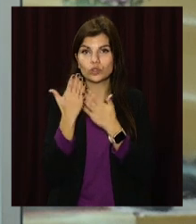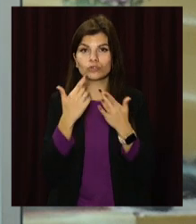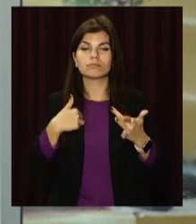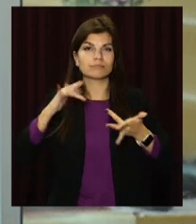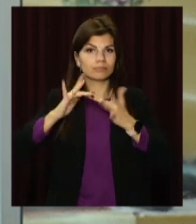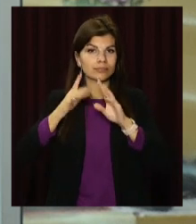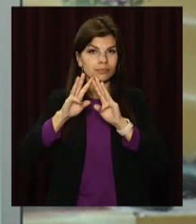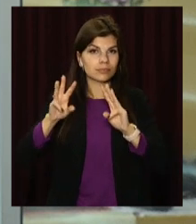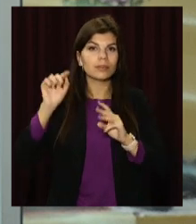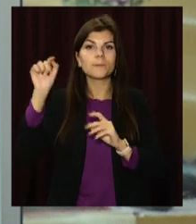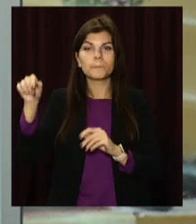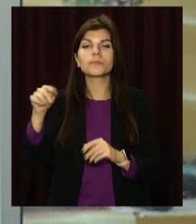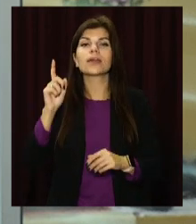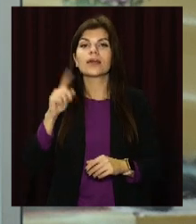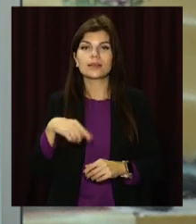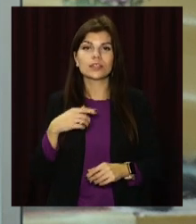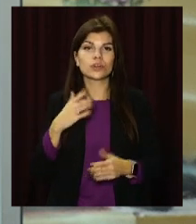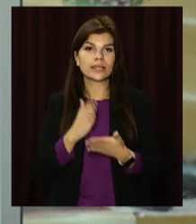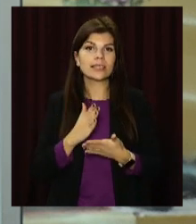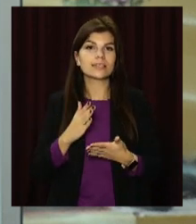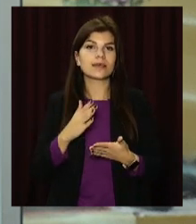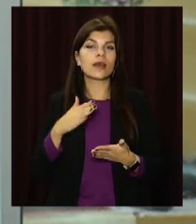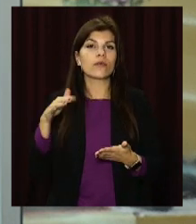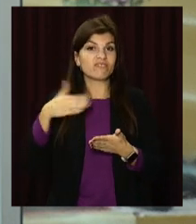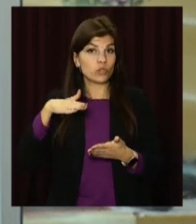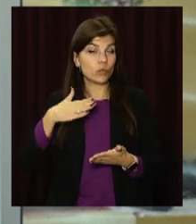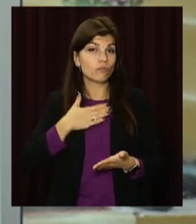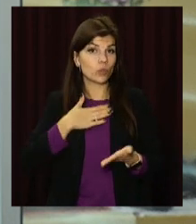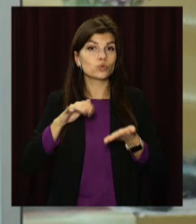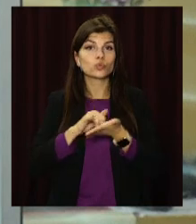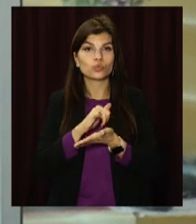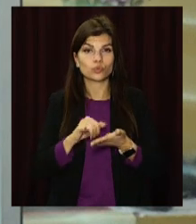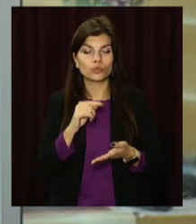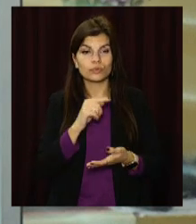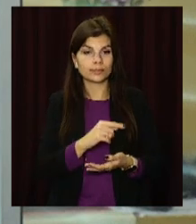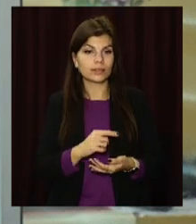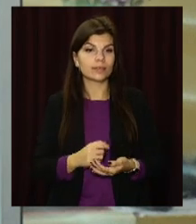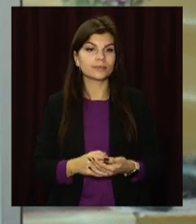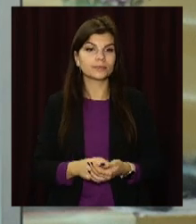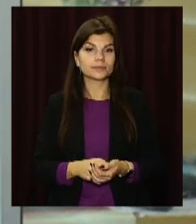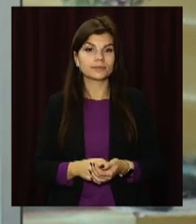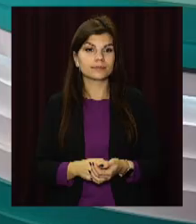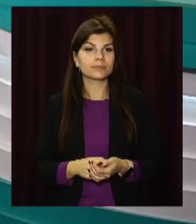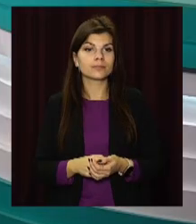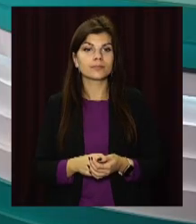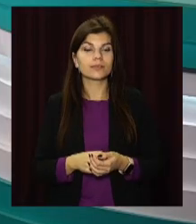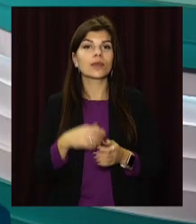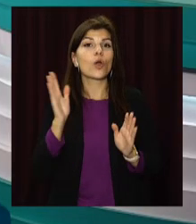сайті opentv.media та на сторінках у соцмережах. Сюжети переглядайте на нашому YouTube-каналі.